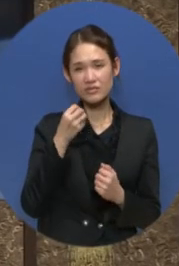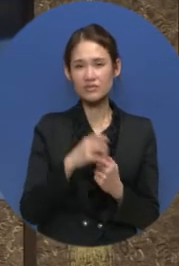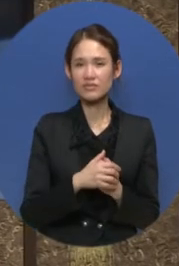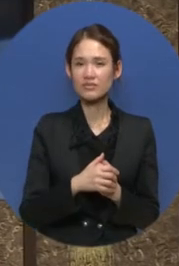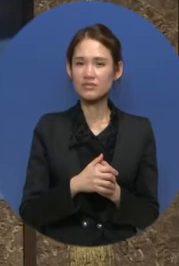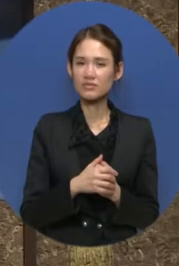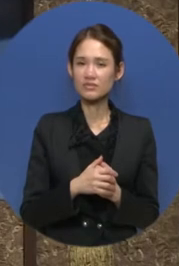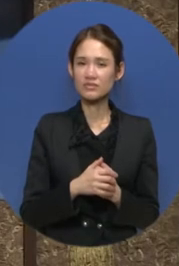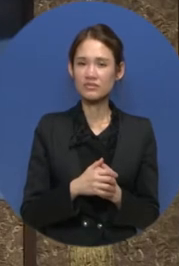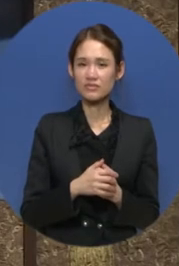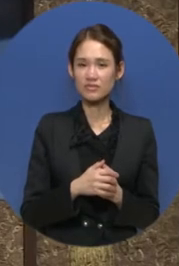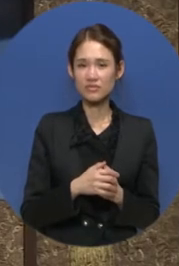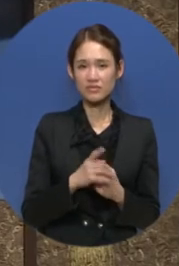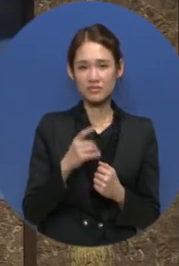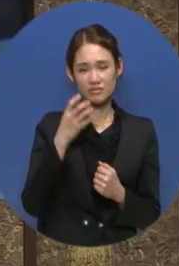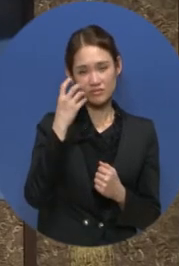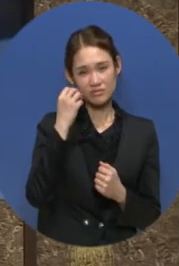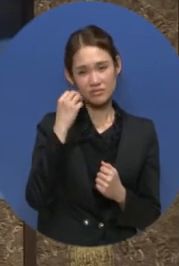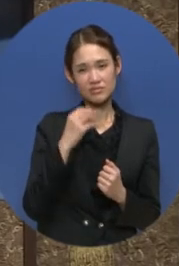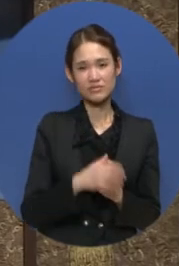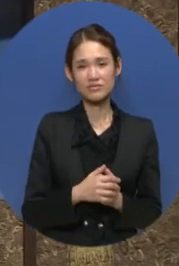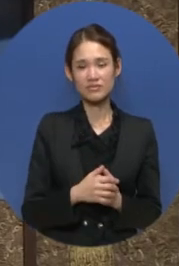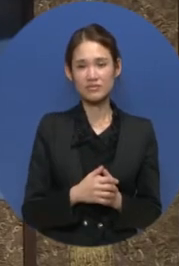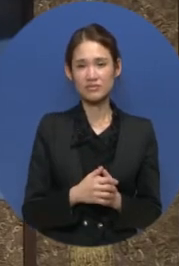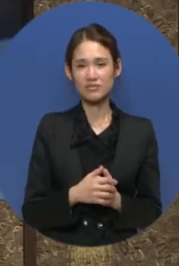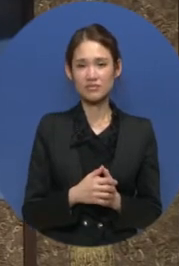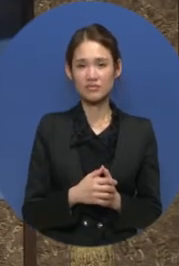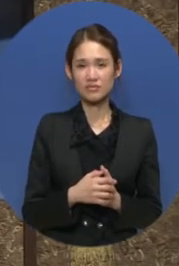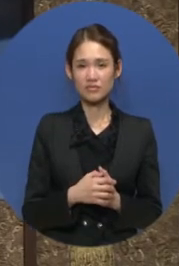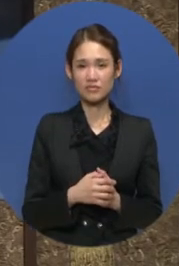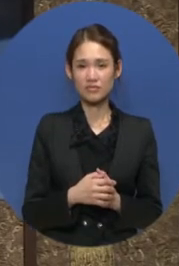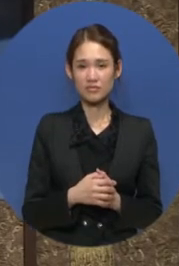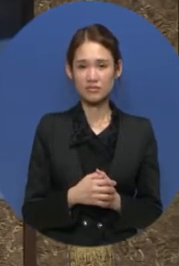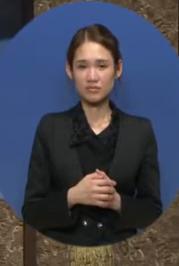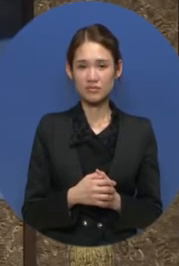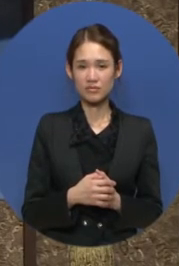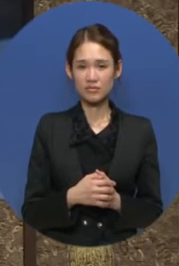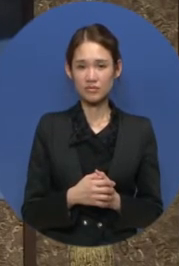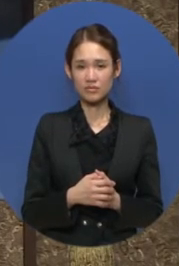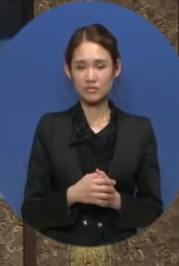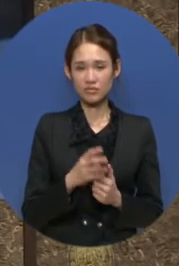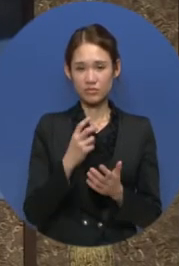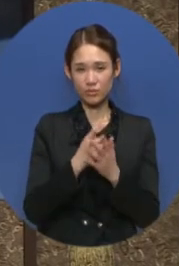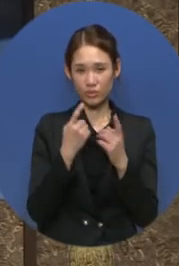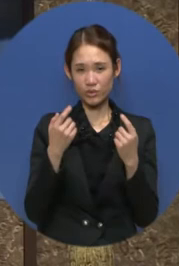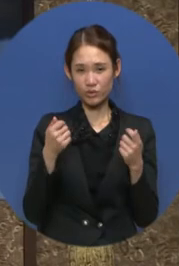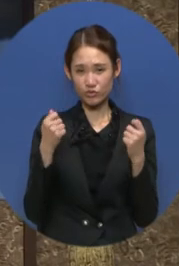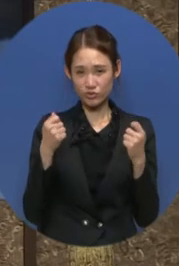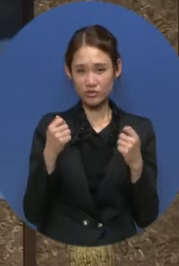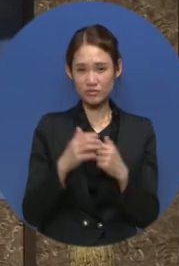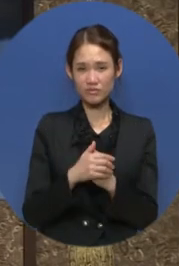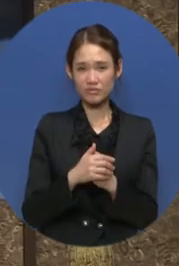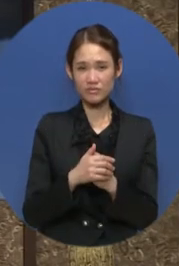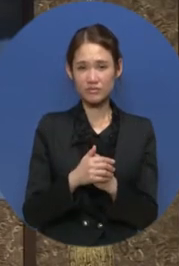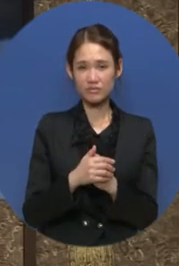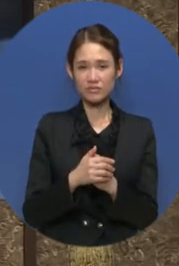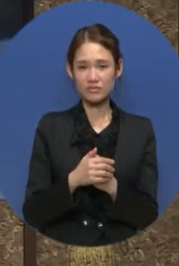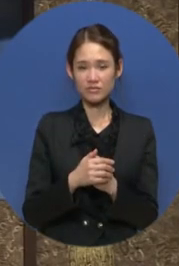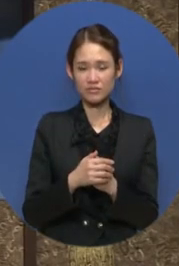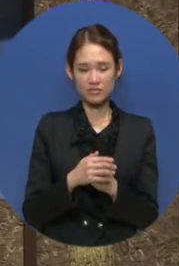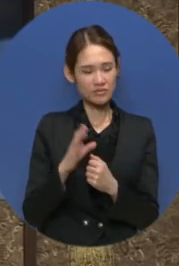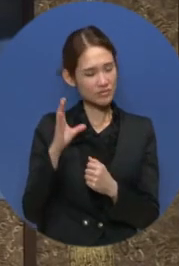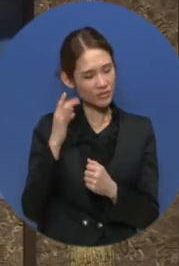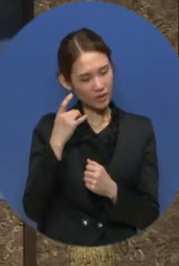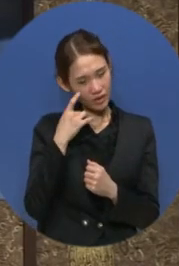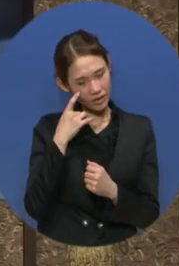네. 처음에는 의아했죠. 아니 그 법대 출신이 그렇게 이제 사회를